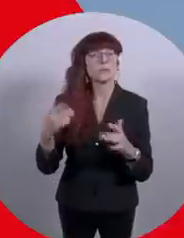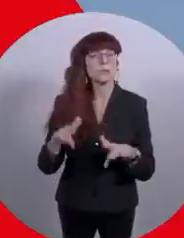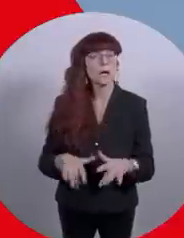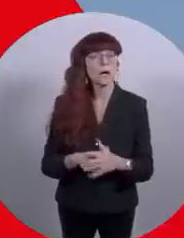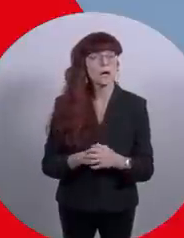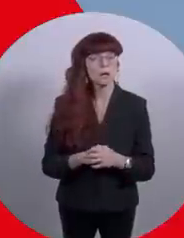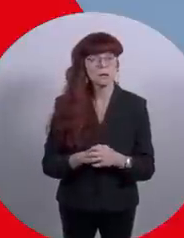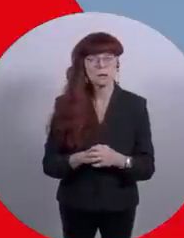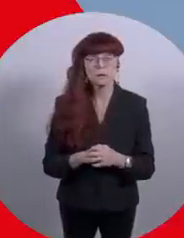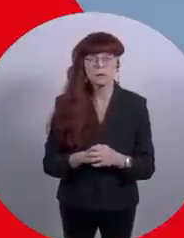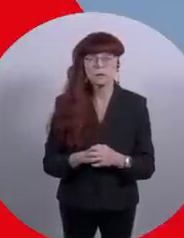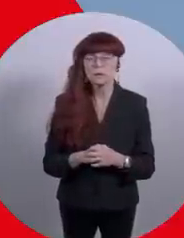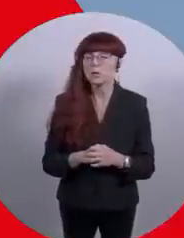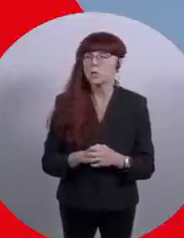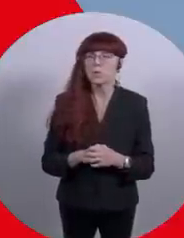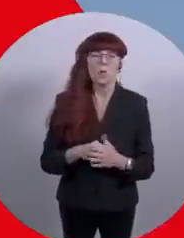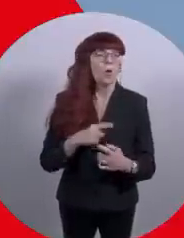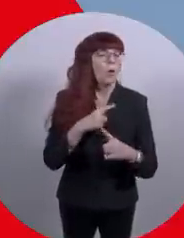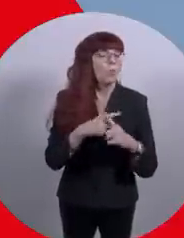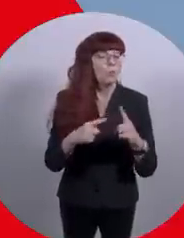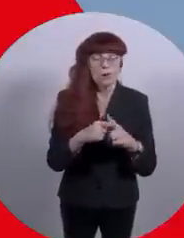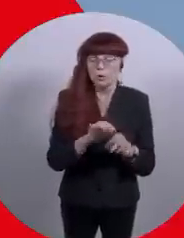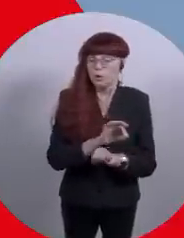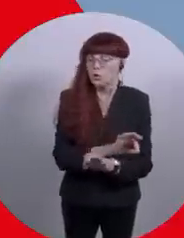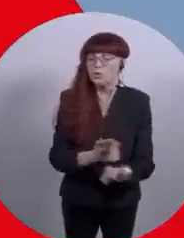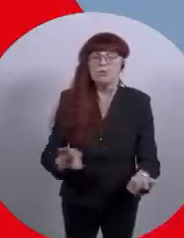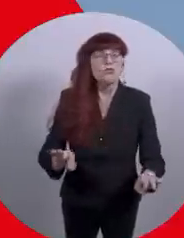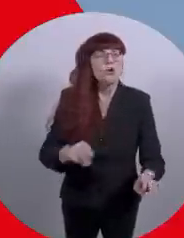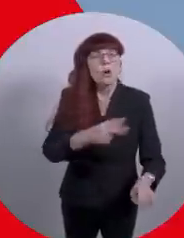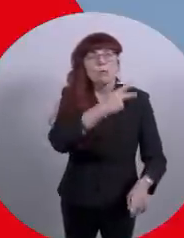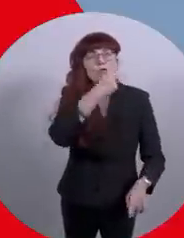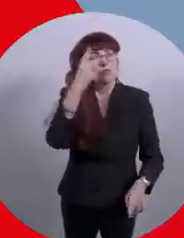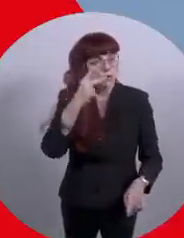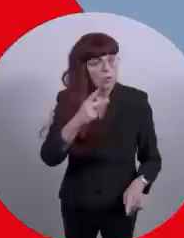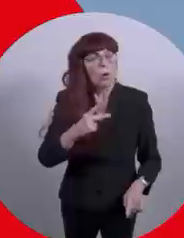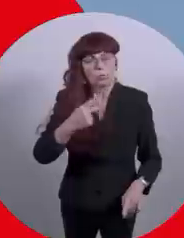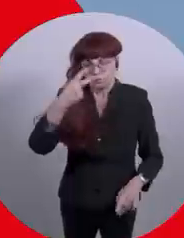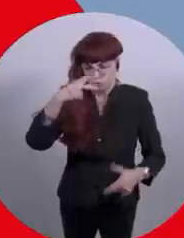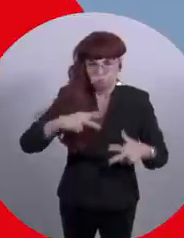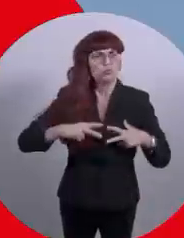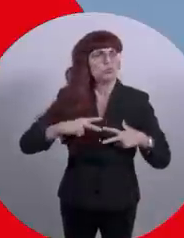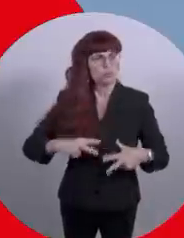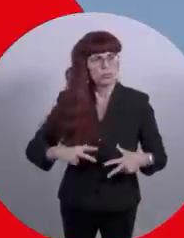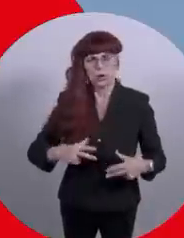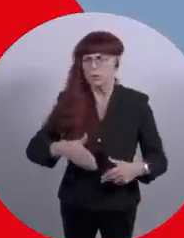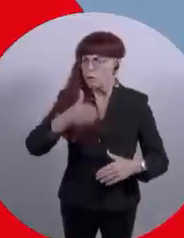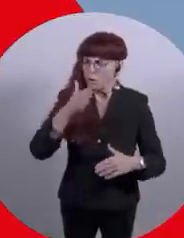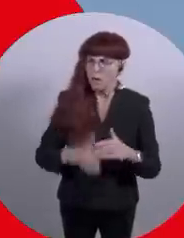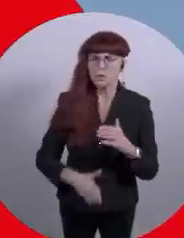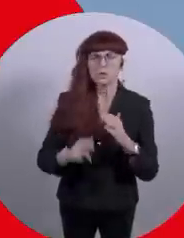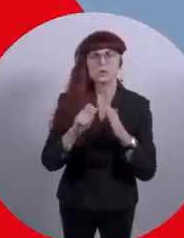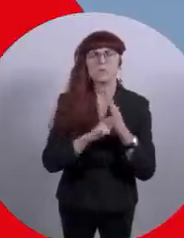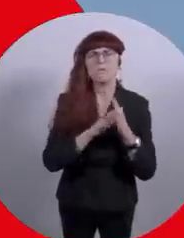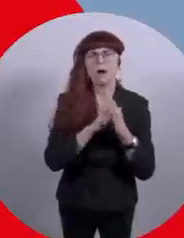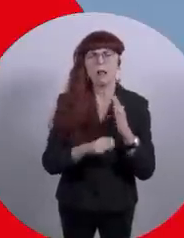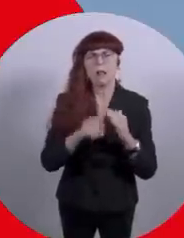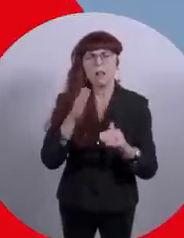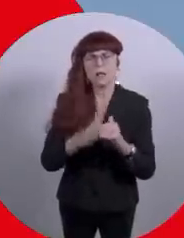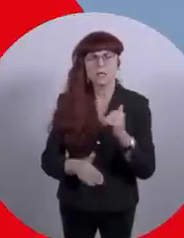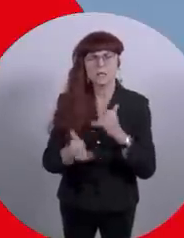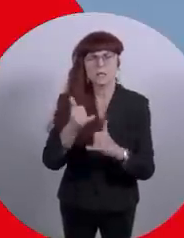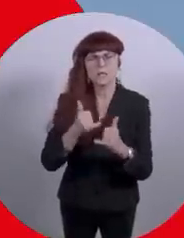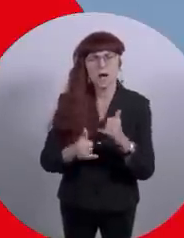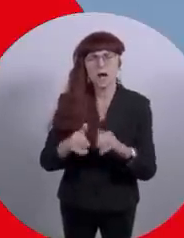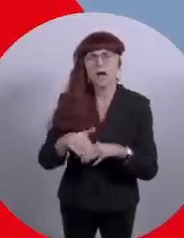wir machen eine Politik die die Bevölkerung kodiert da sieht man auch bei der letzten Wahlen im letzten Jahr bei den